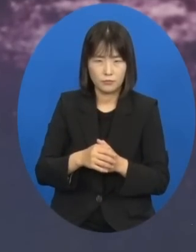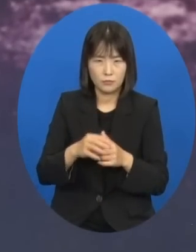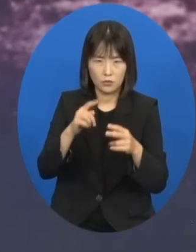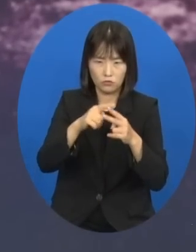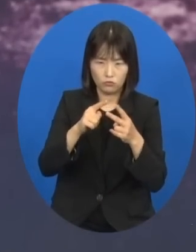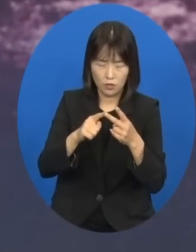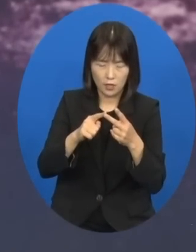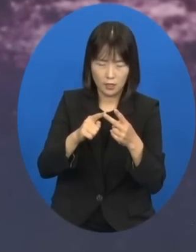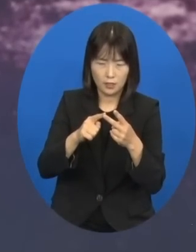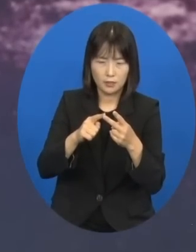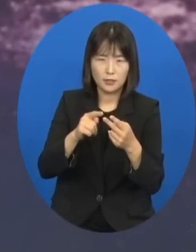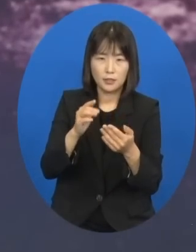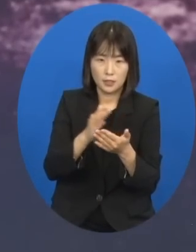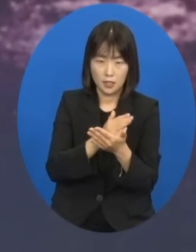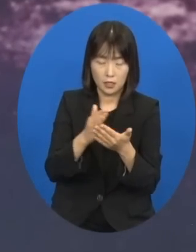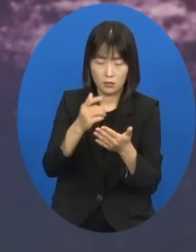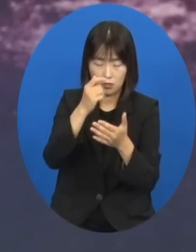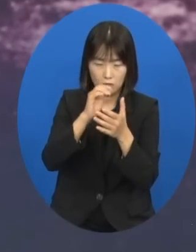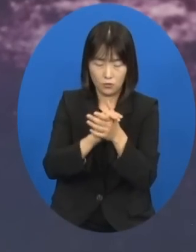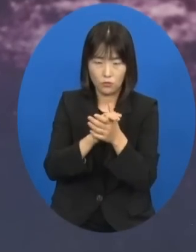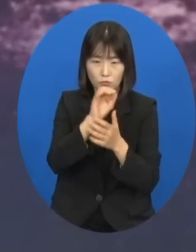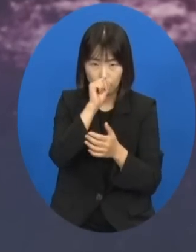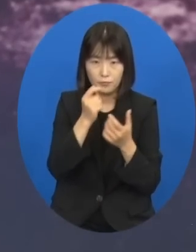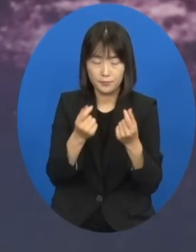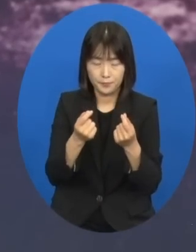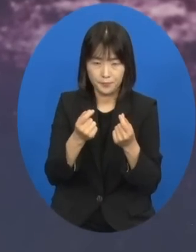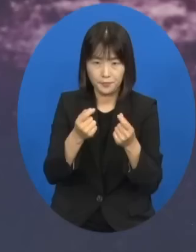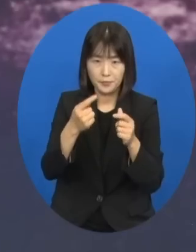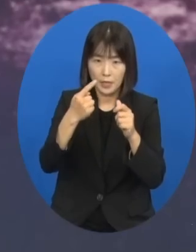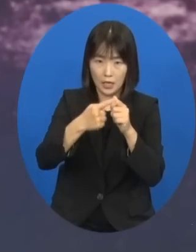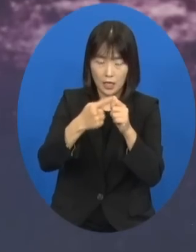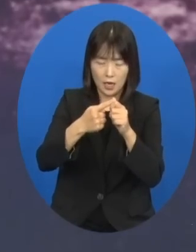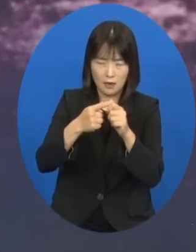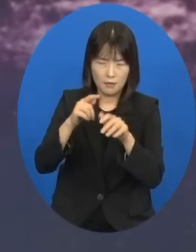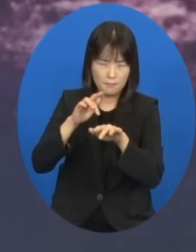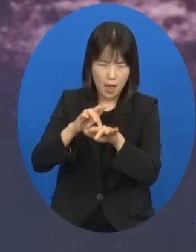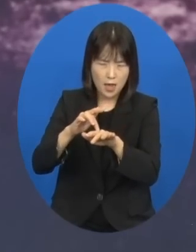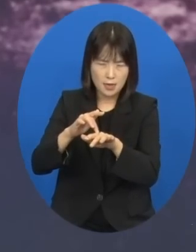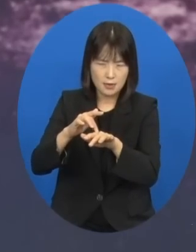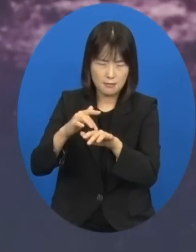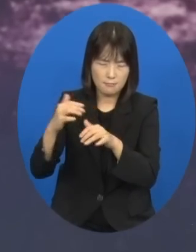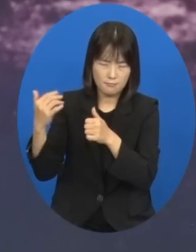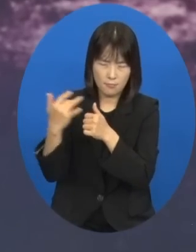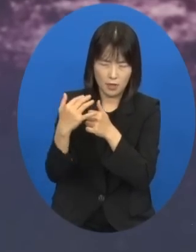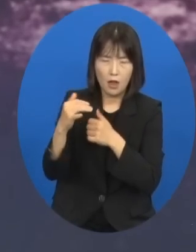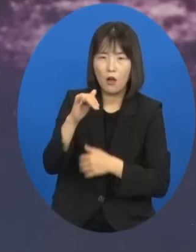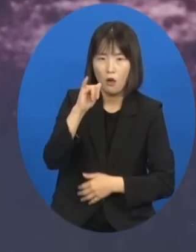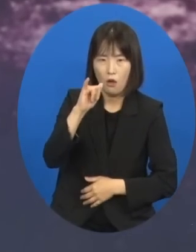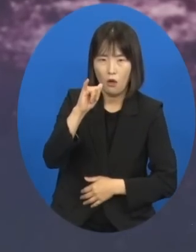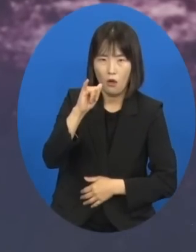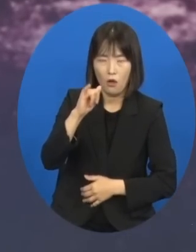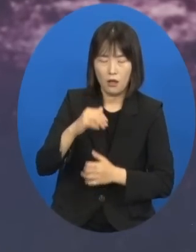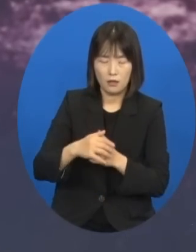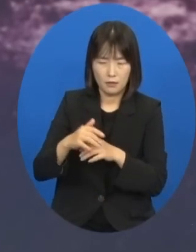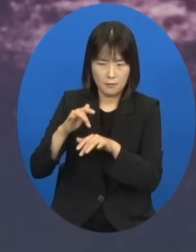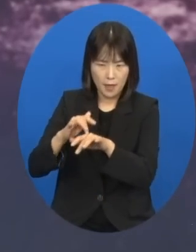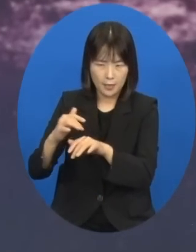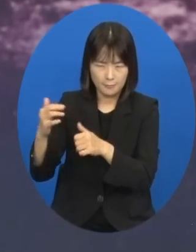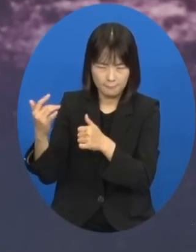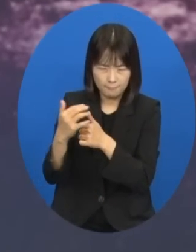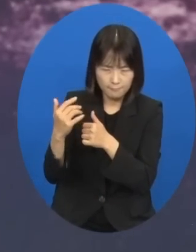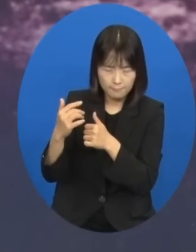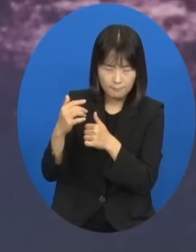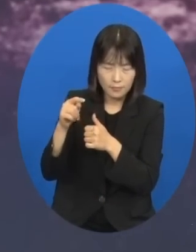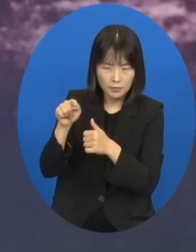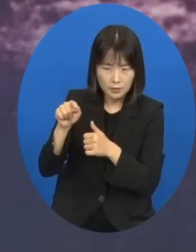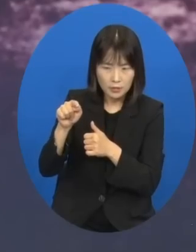나눠서 기도했으면 좋겠어요. 하나는 여러분 분명 마귀의 공격이 있습니다. 여러분 마귀의 공격에 주 예수 그리스도의